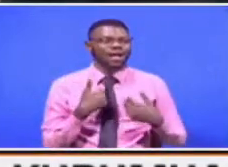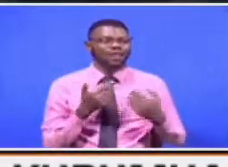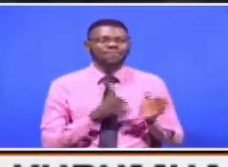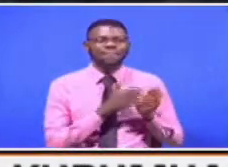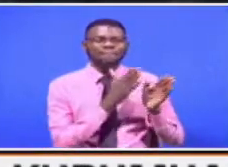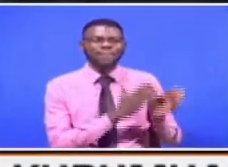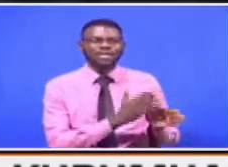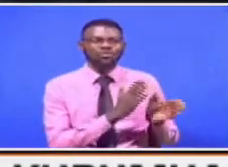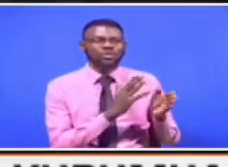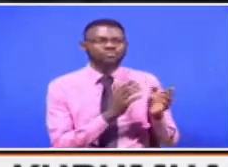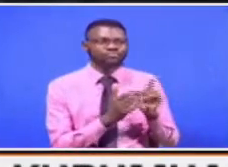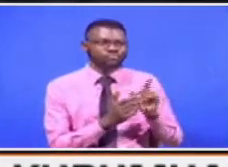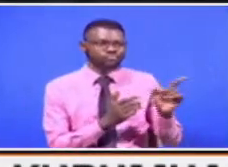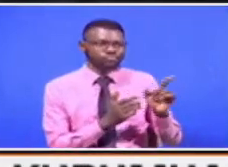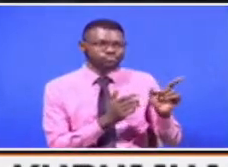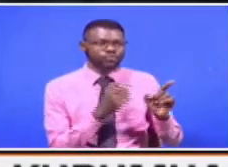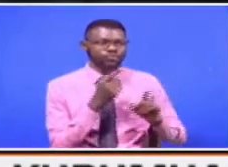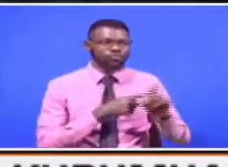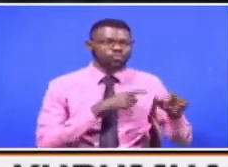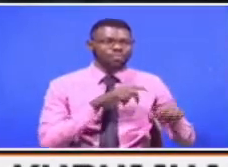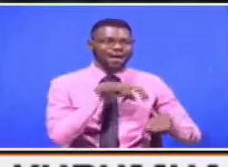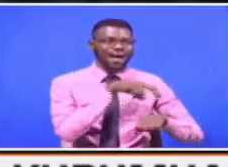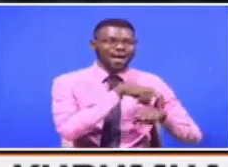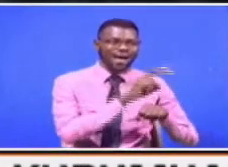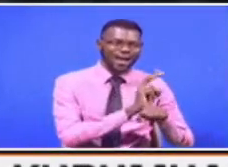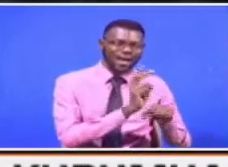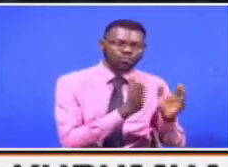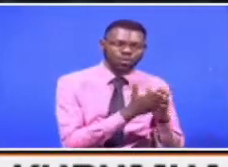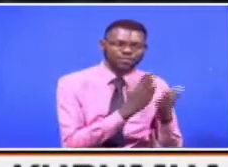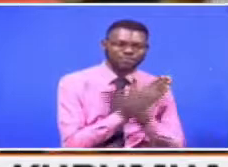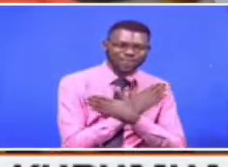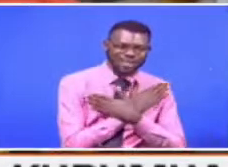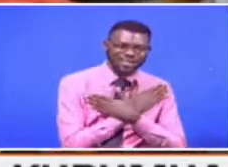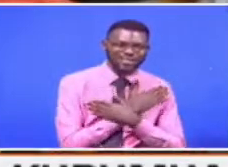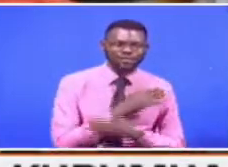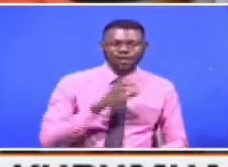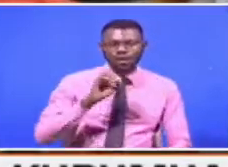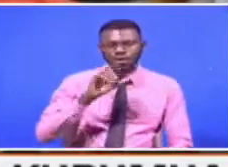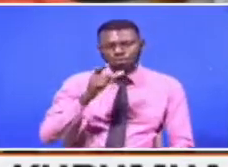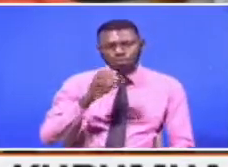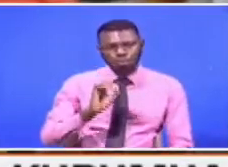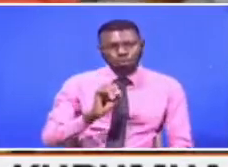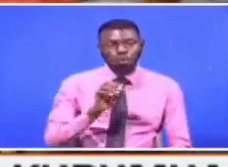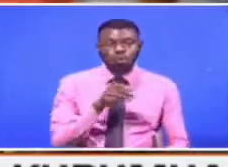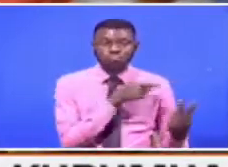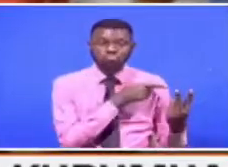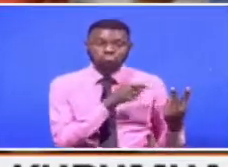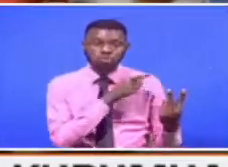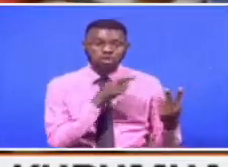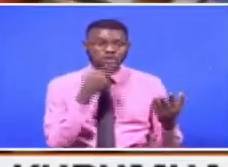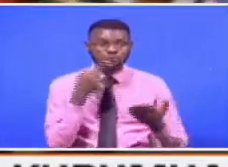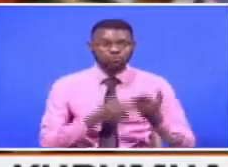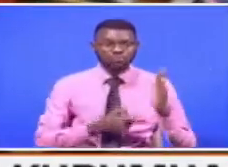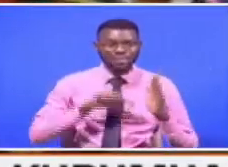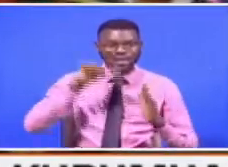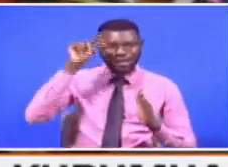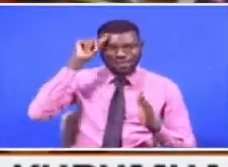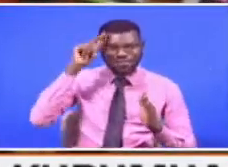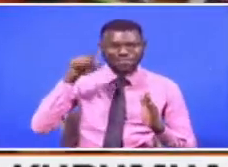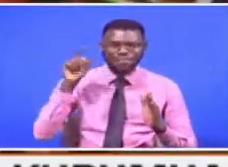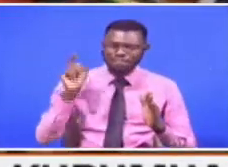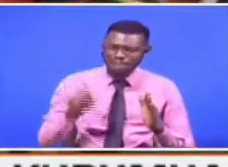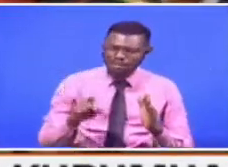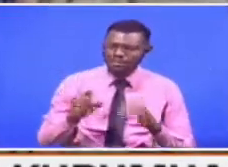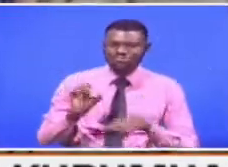mtaalamu wa kupumua kutoka Ireland na wenzake Vincent Olo walitaja umuhimu wa serikali kuwa na hamasisho miongoni